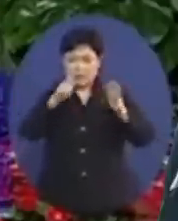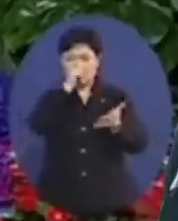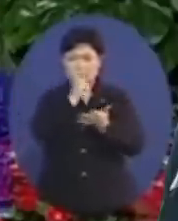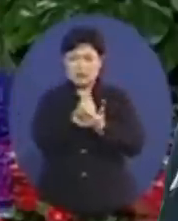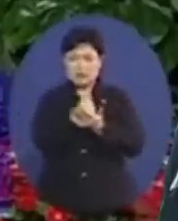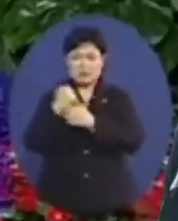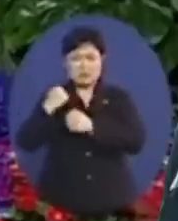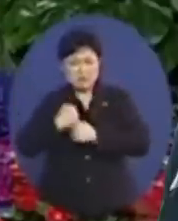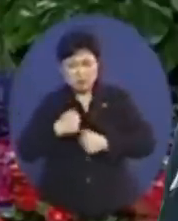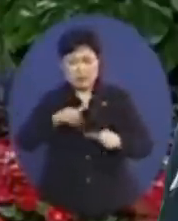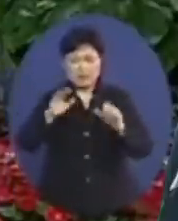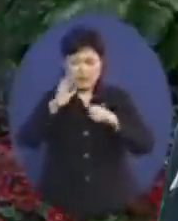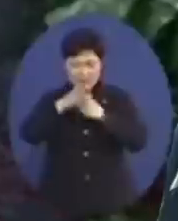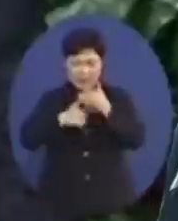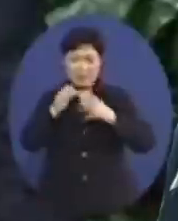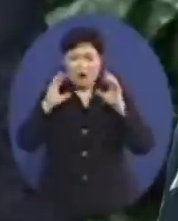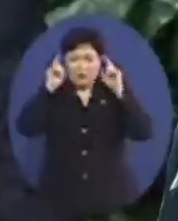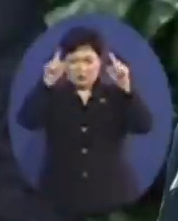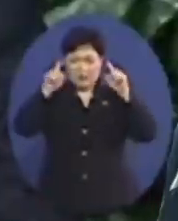양이로다.